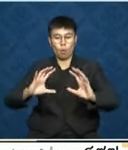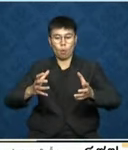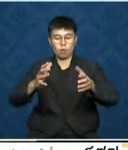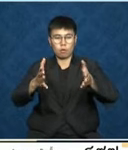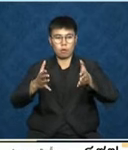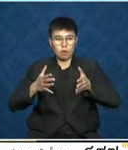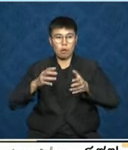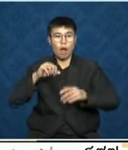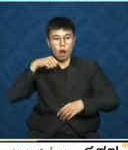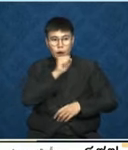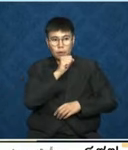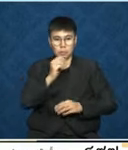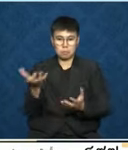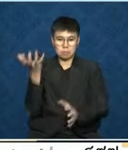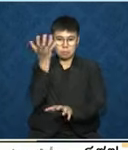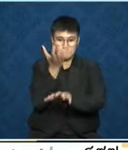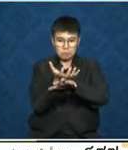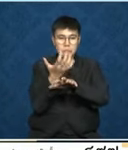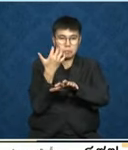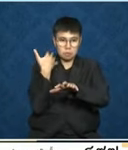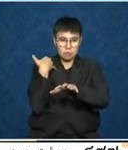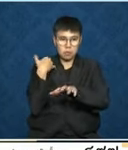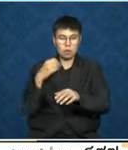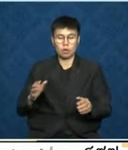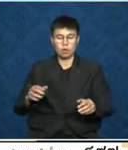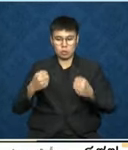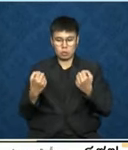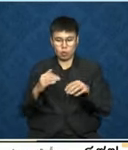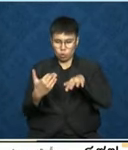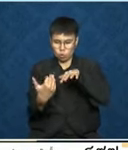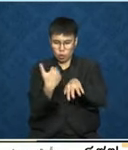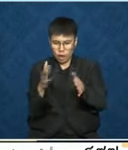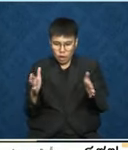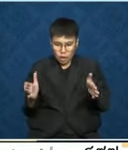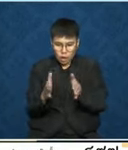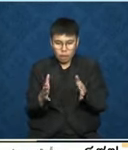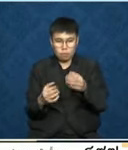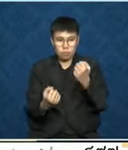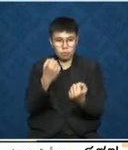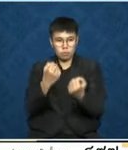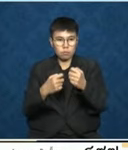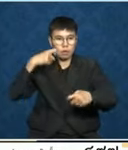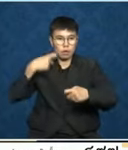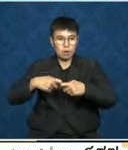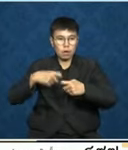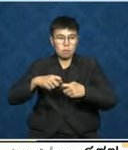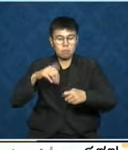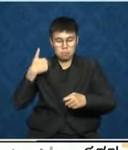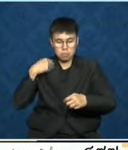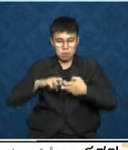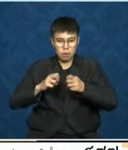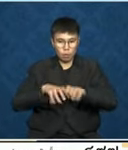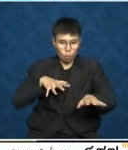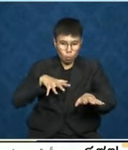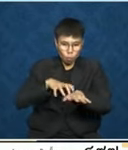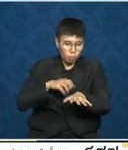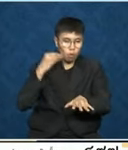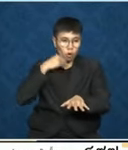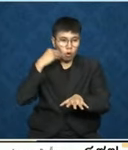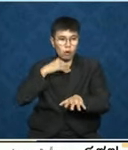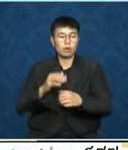ปัจจุบันถนนคับแคบเกิดอุบัติเหตุบ่อยครั้งฝากท่านประธานนำเรียนไปยังหน่วยงานที่เกี่ยวข้องด้วยครับ 3ขอให้